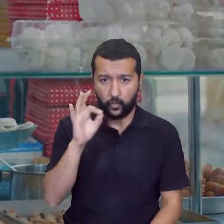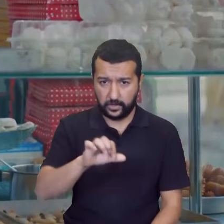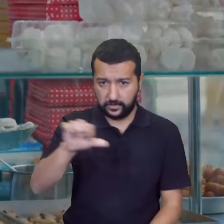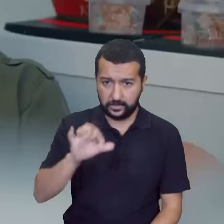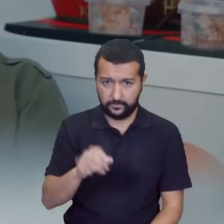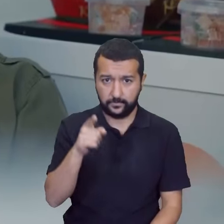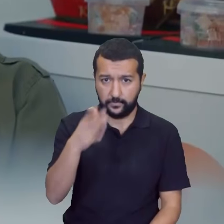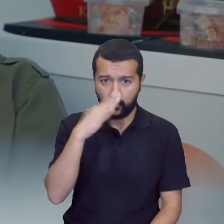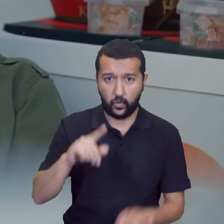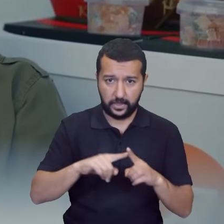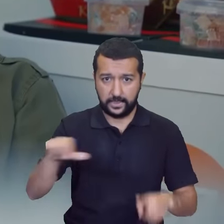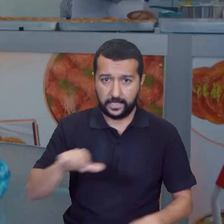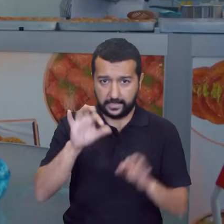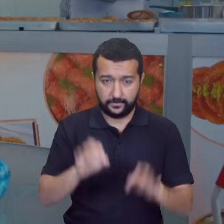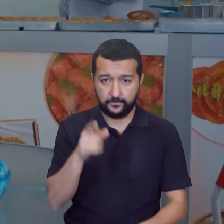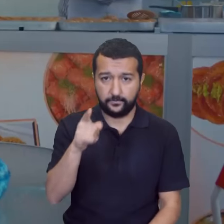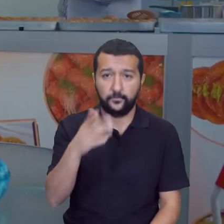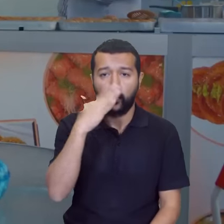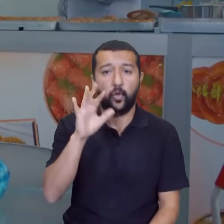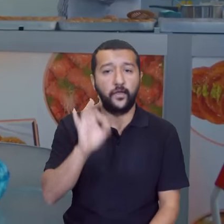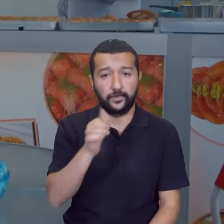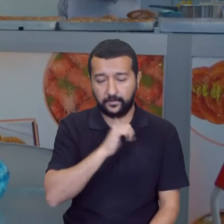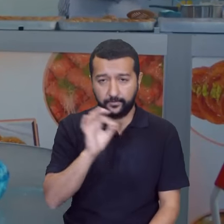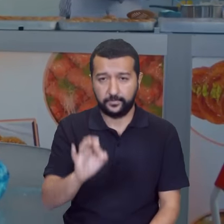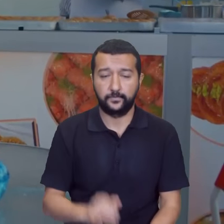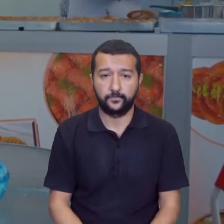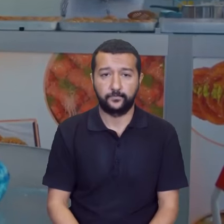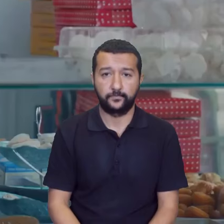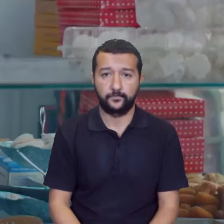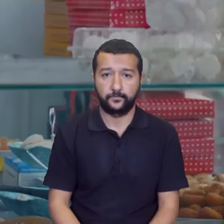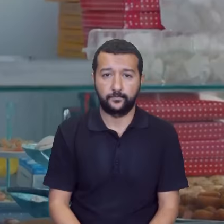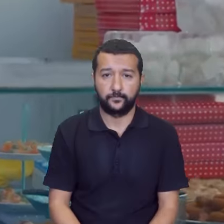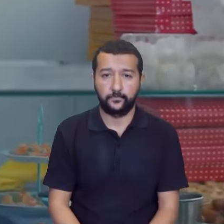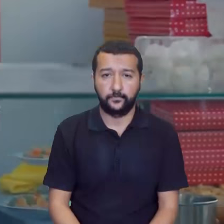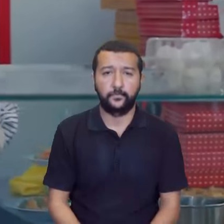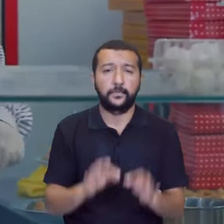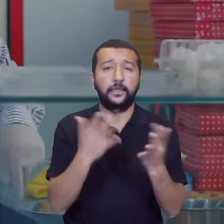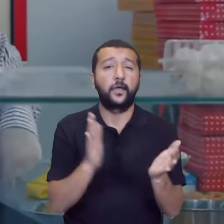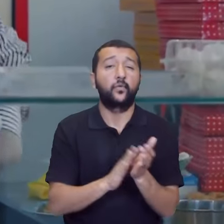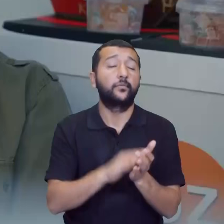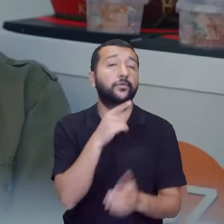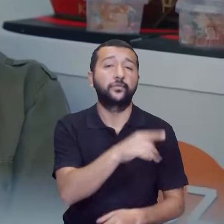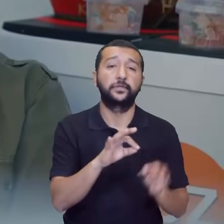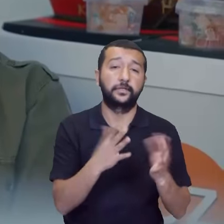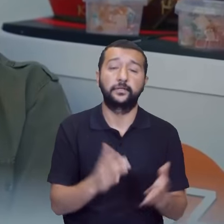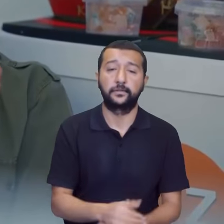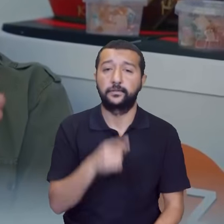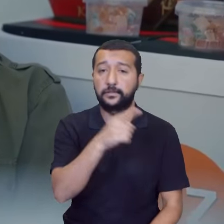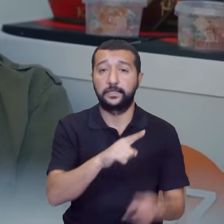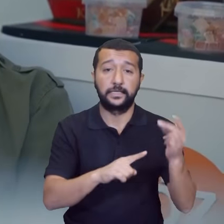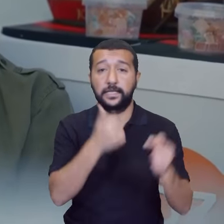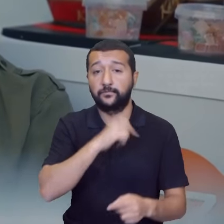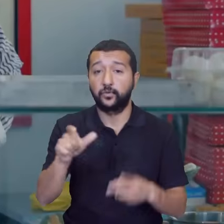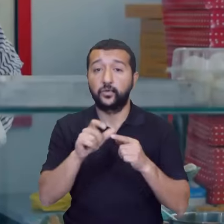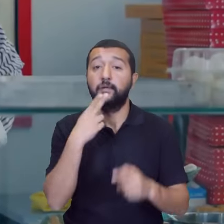mi ya? Doğal tereyağı kullanıyorsun değil mi? Doğal abicim doğal. Allah Allah. Ne kutlamasıymış bu? Ya İhsan